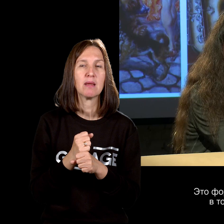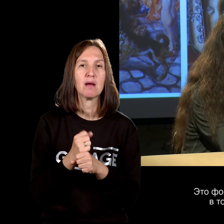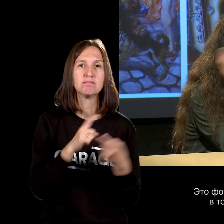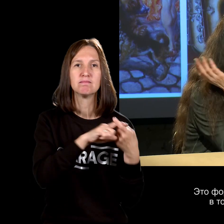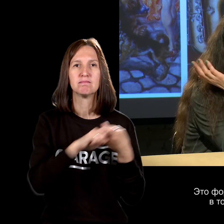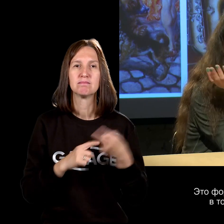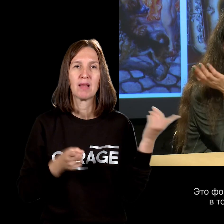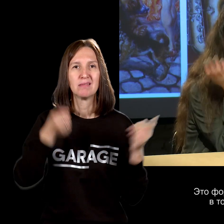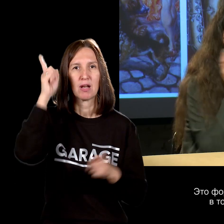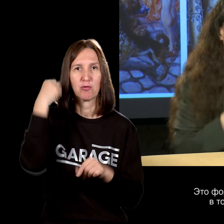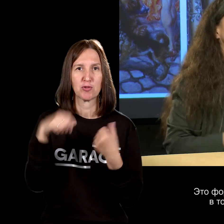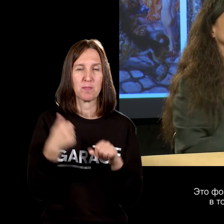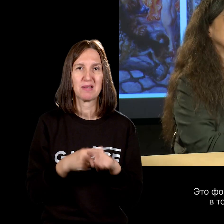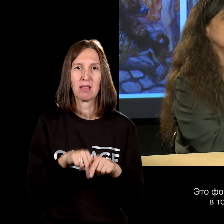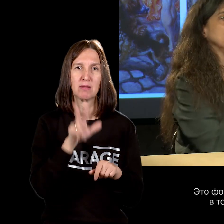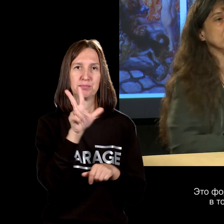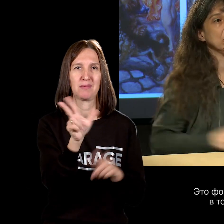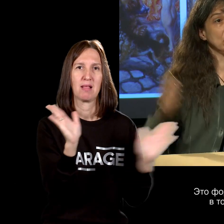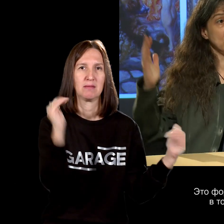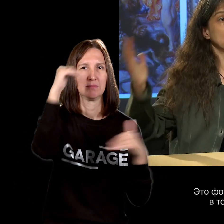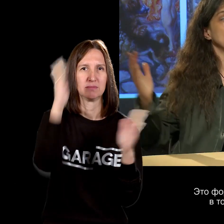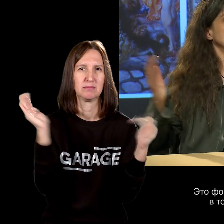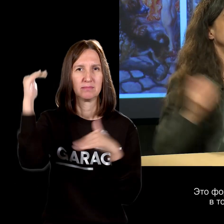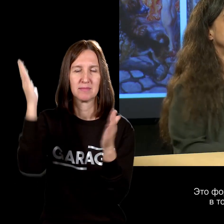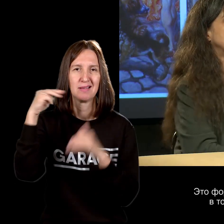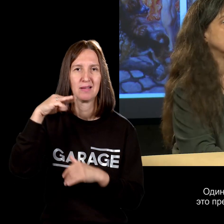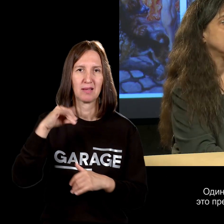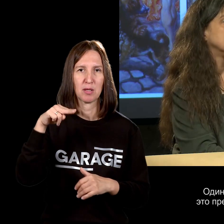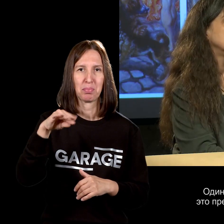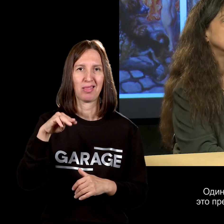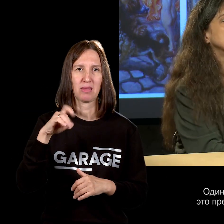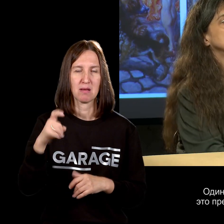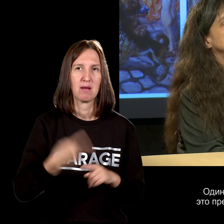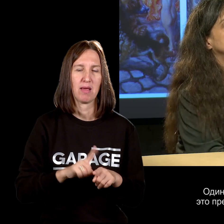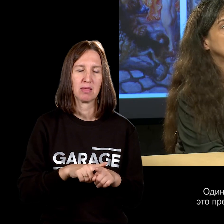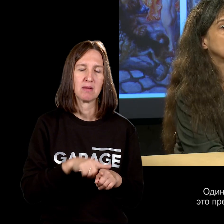как бы именно там, в том числе и Северного Возрождения, такой алтарь. И